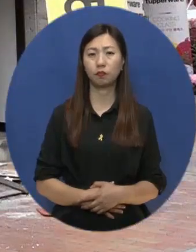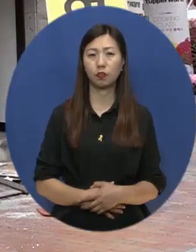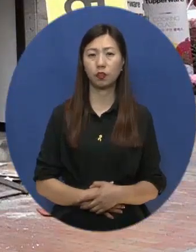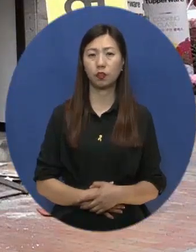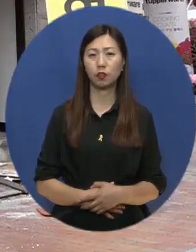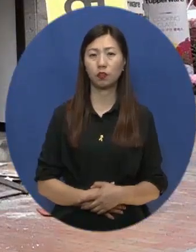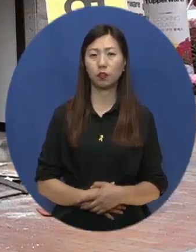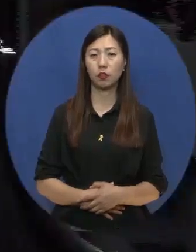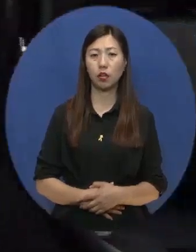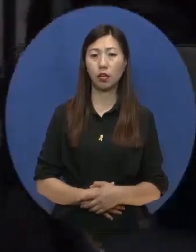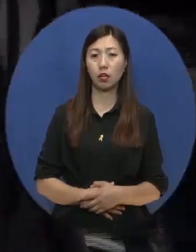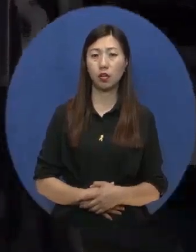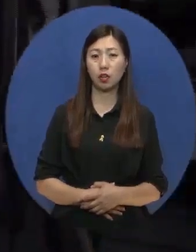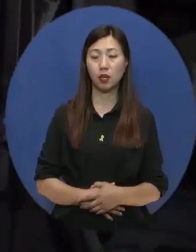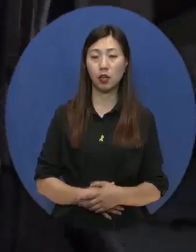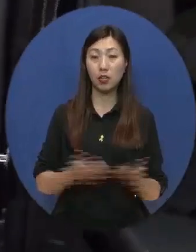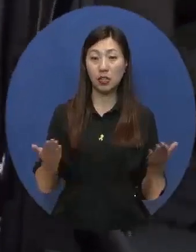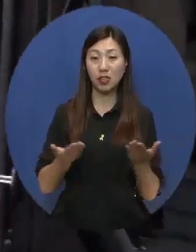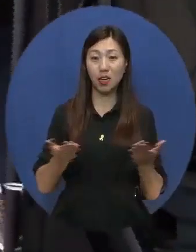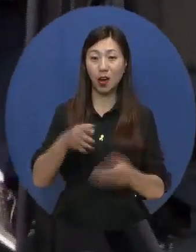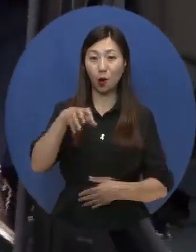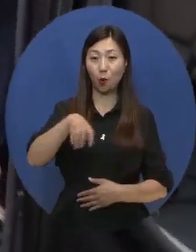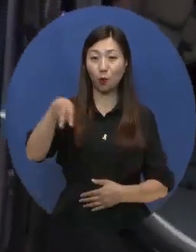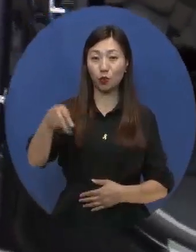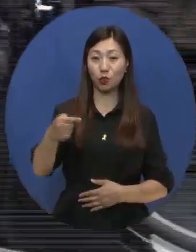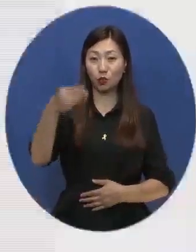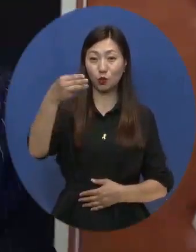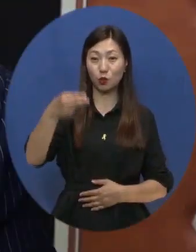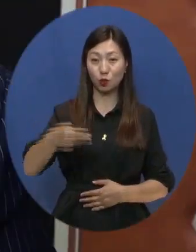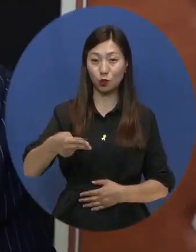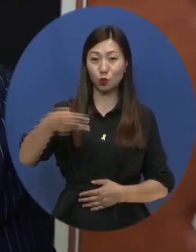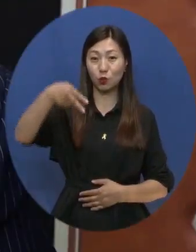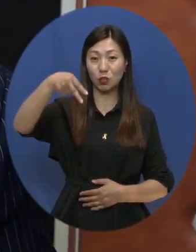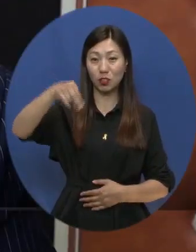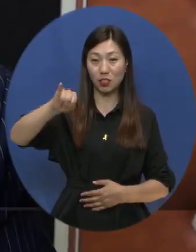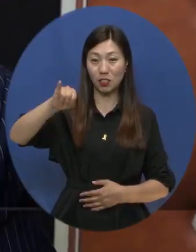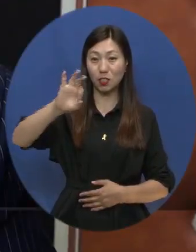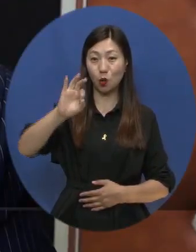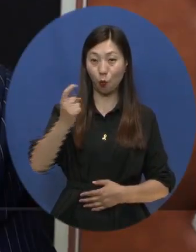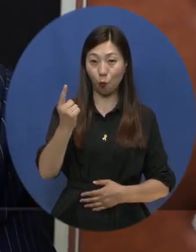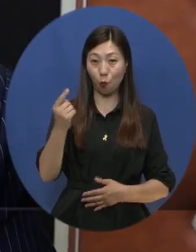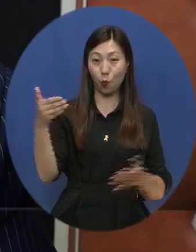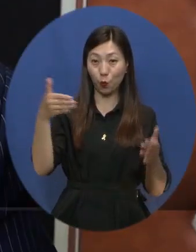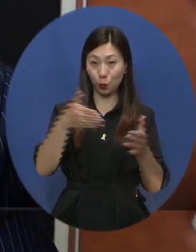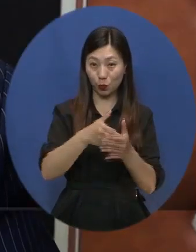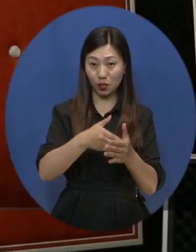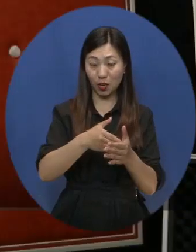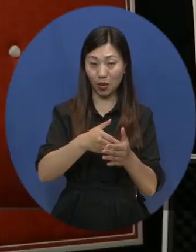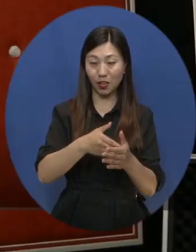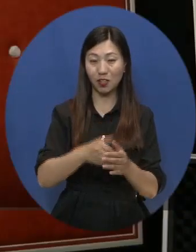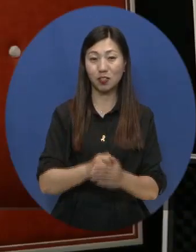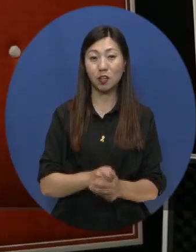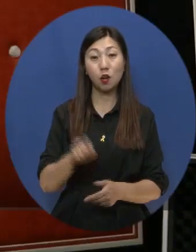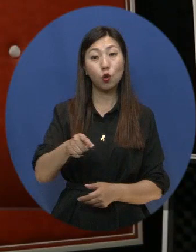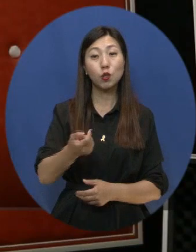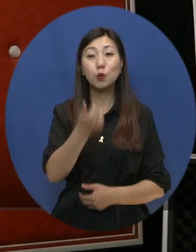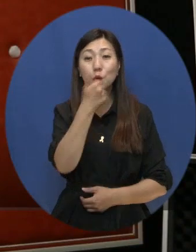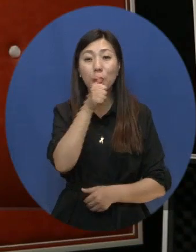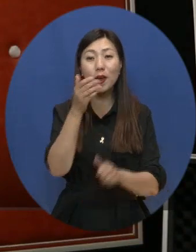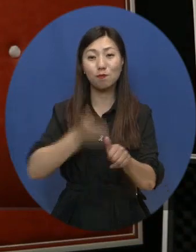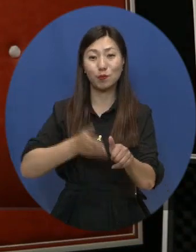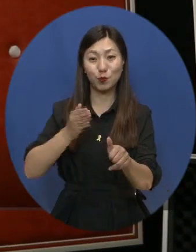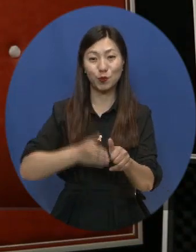힘들지만. 작업실 겸 스튜디오에 도착한 혁건 씨. 이곳 스튜디오 소개 부탁드릴게요. 아,